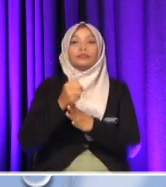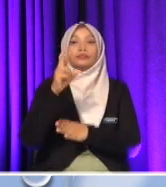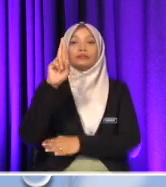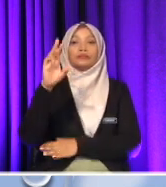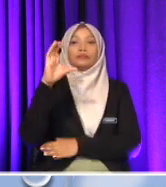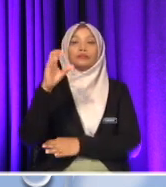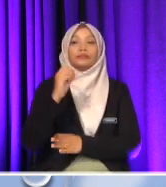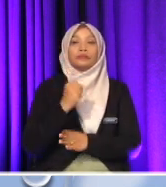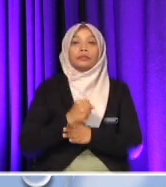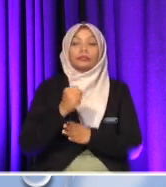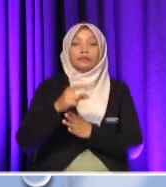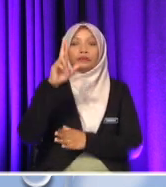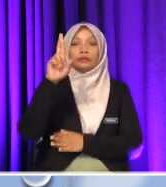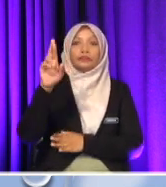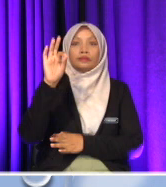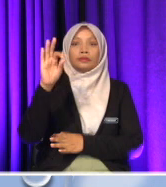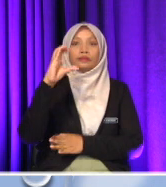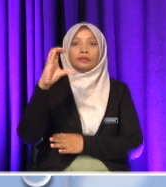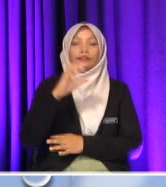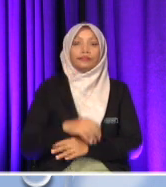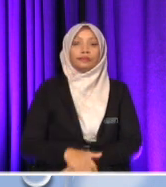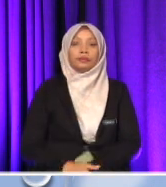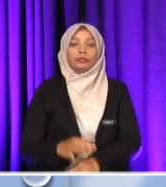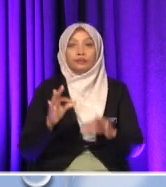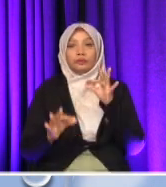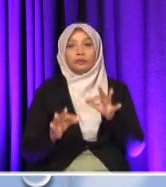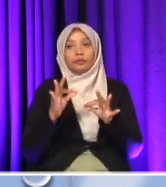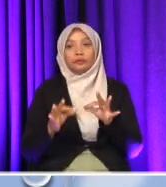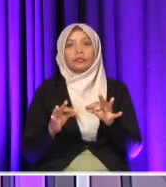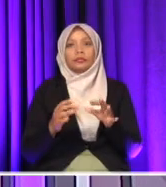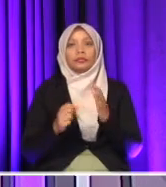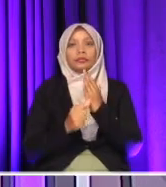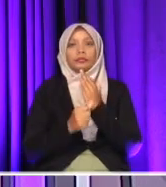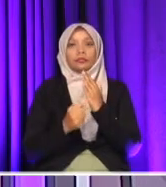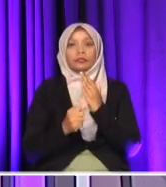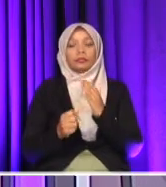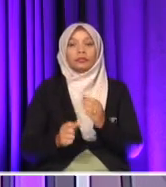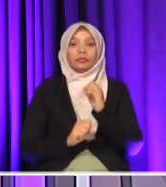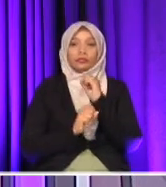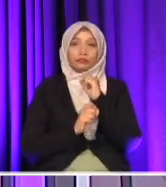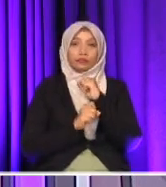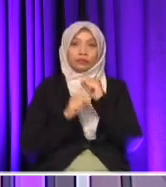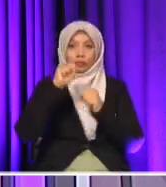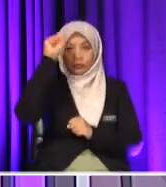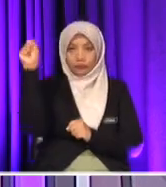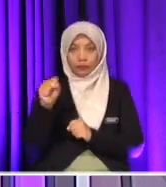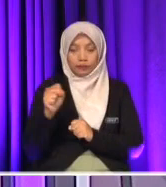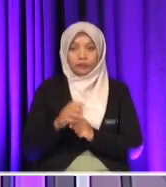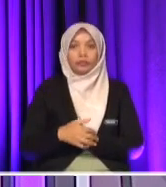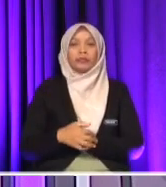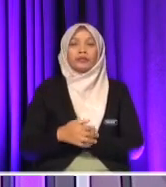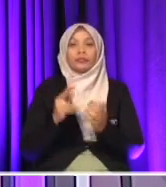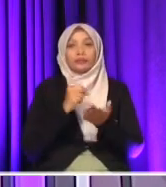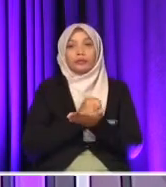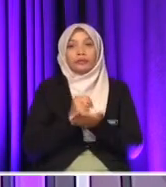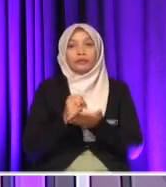buat tadi. Okey, so regangan tadi saya kata kalaulah awal-awal soalan kita dah dapat nilai regangan secara tak langsung,